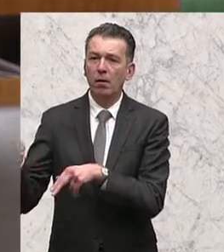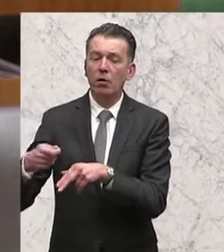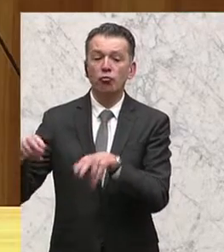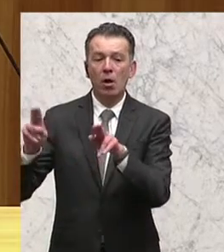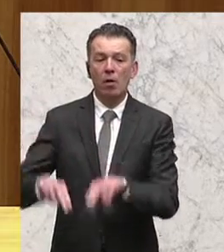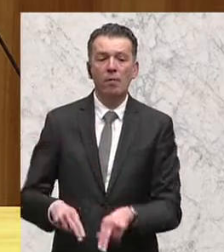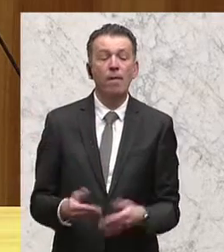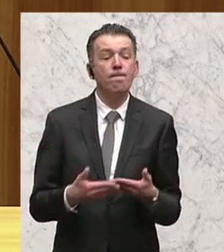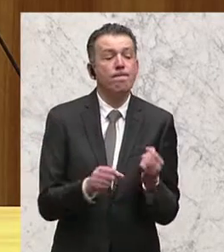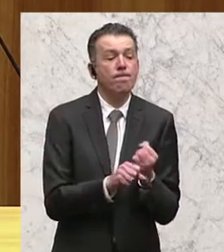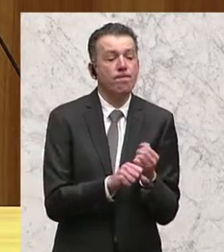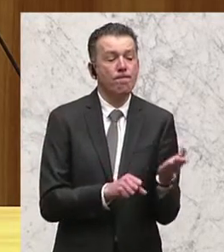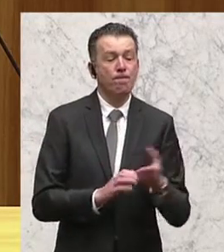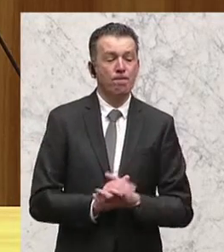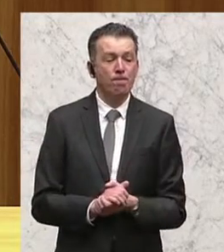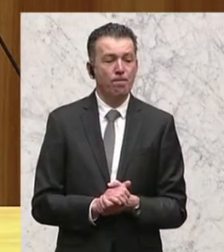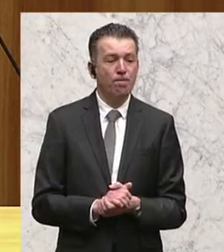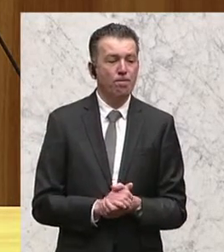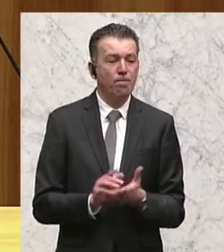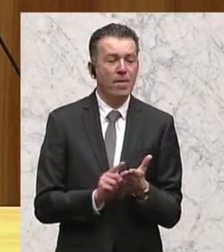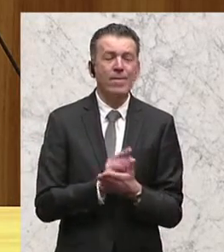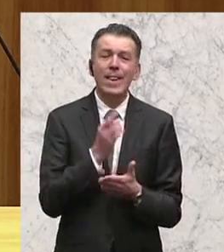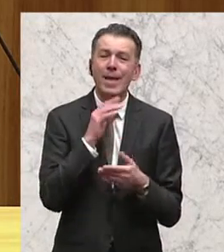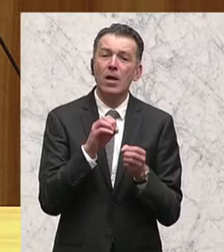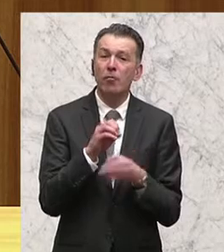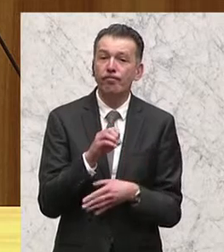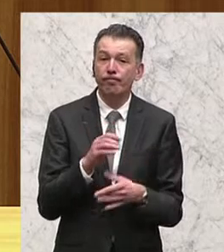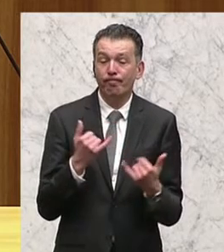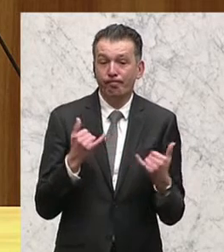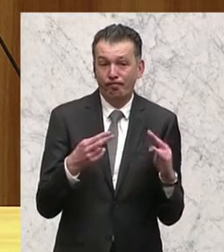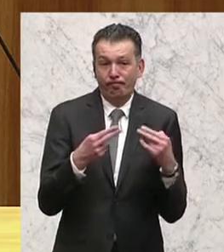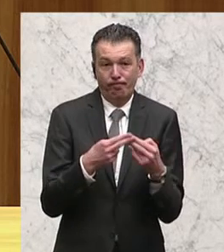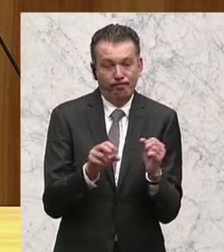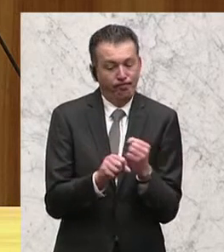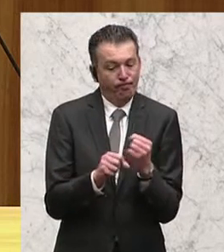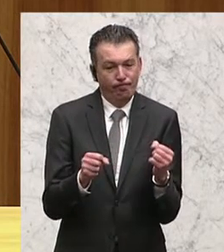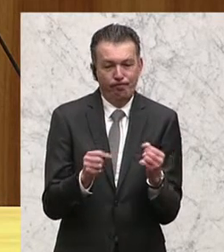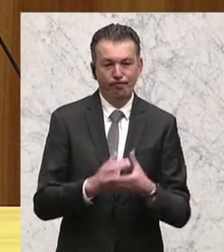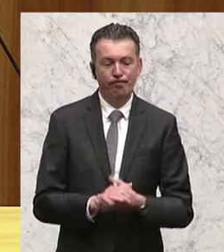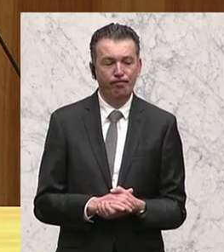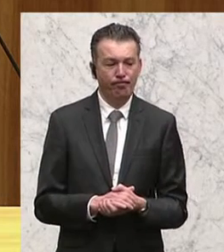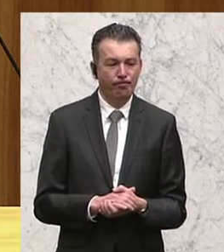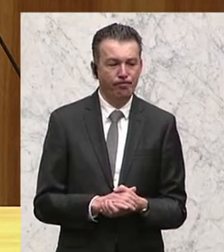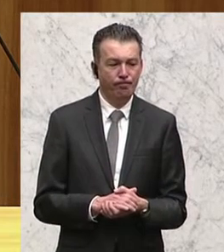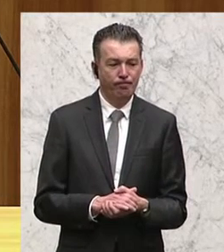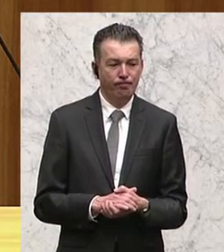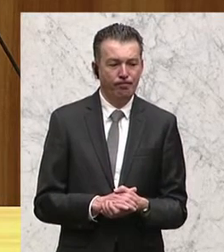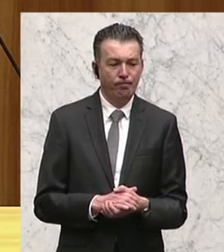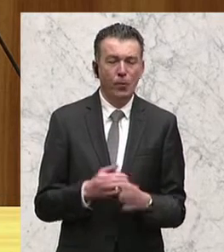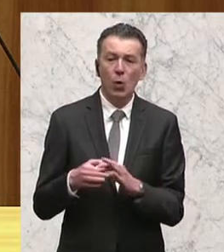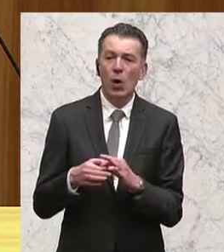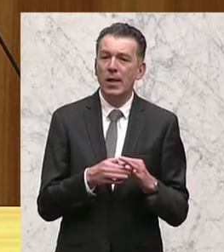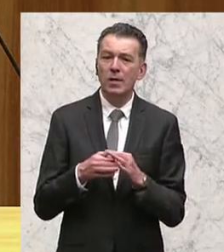Bundesminister. Also wann ich genau den Entwurf vorlege, kann ich Ihnen jetzt noch nicht sagen. Wir haben in der